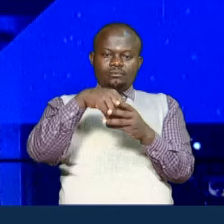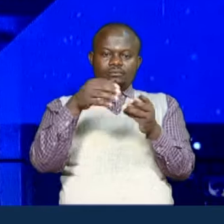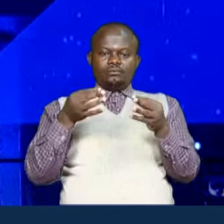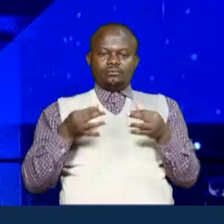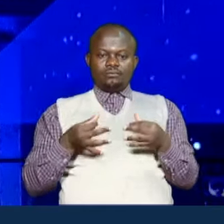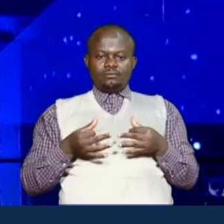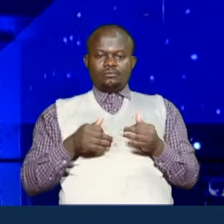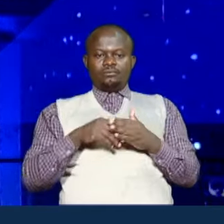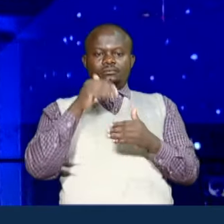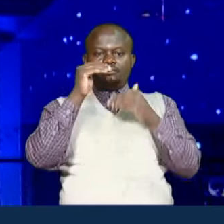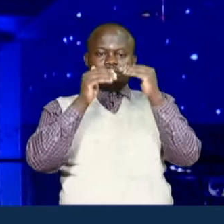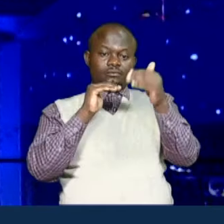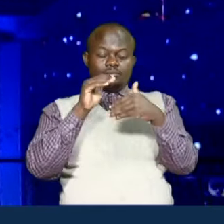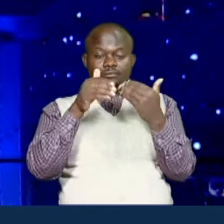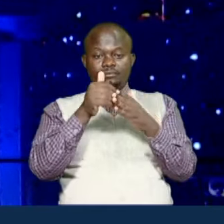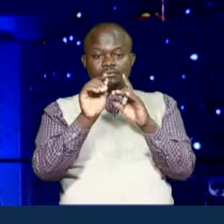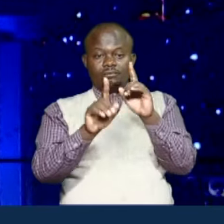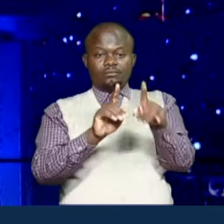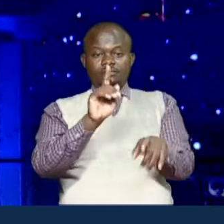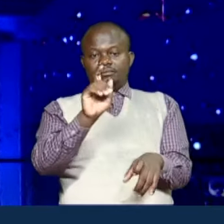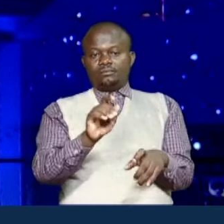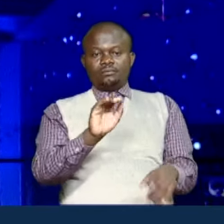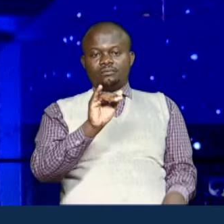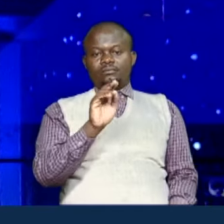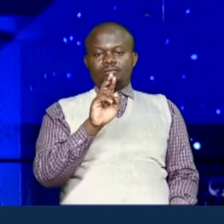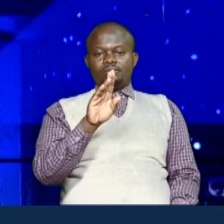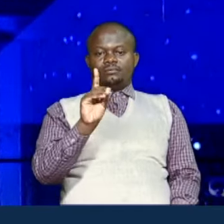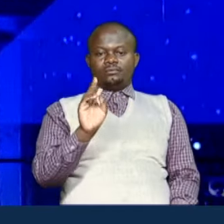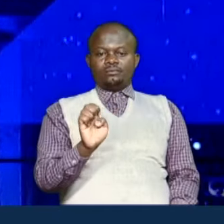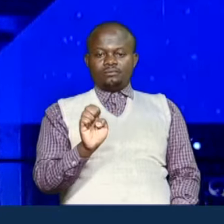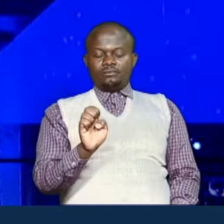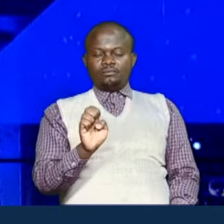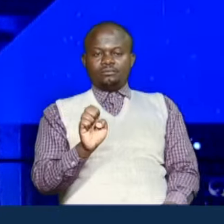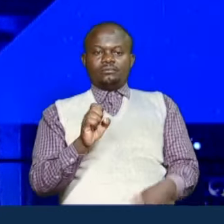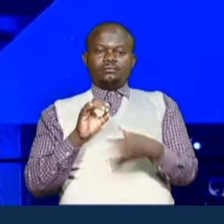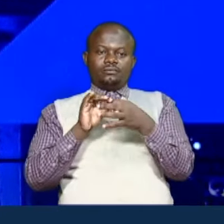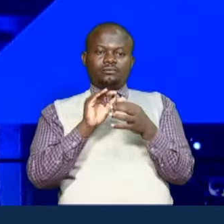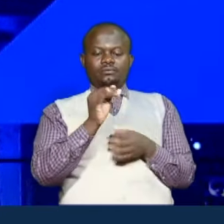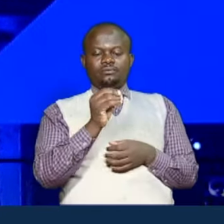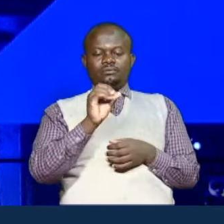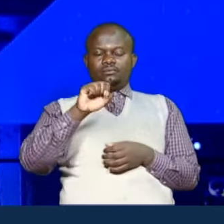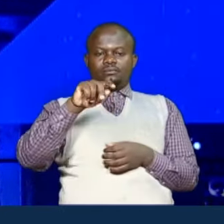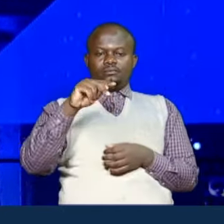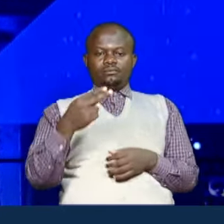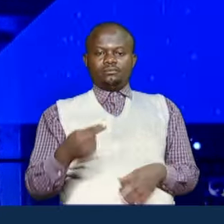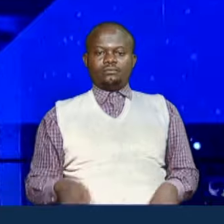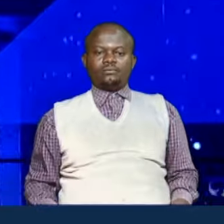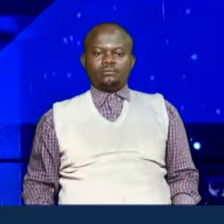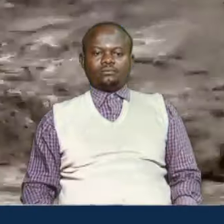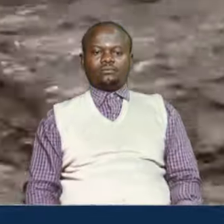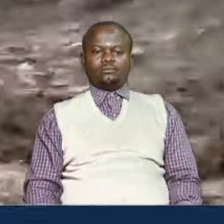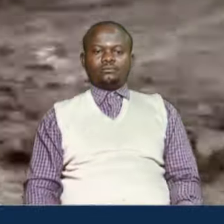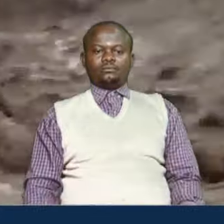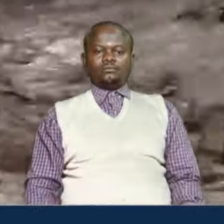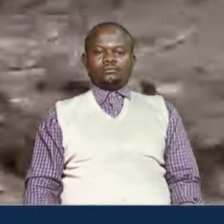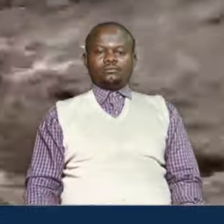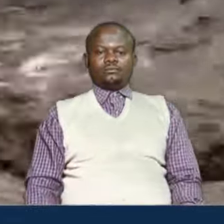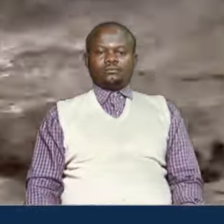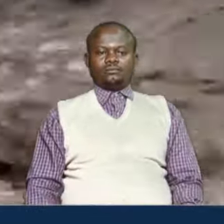muri uru rwego. Reka tubibaze mugenzi wacu Jean-Claude Mutuyezu yafatanyije na Joseph Mushimire.